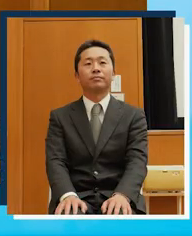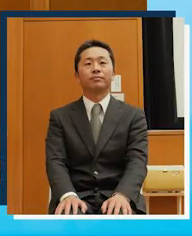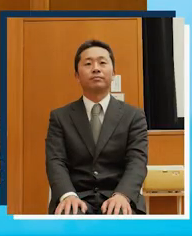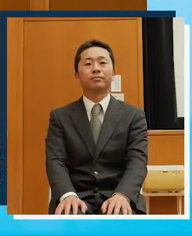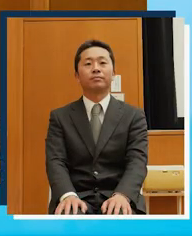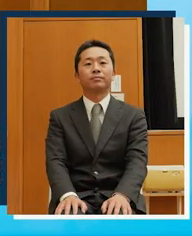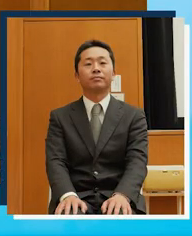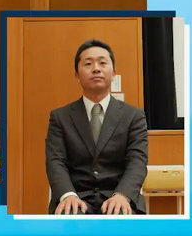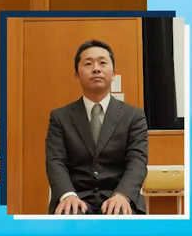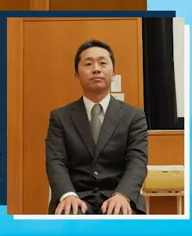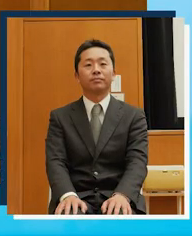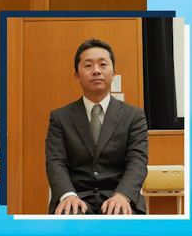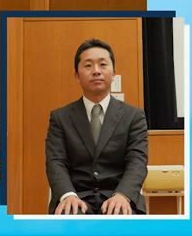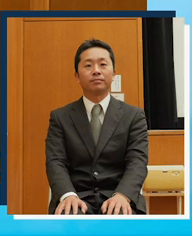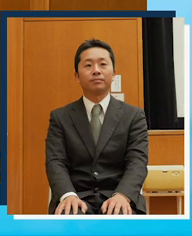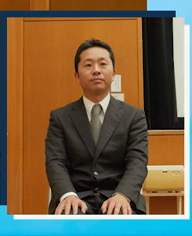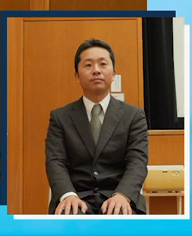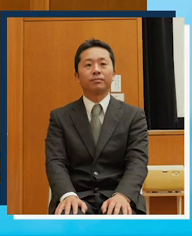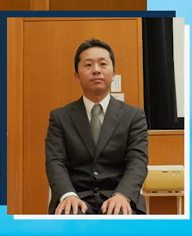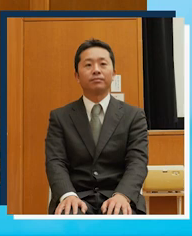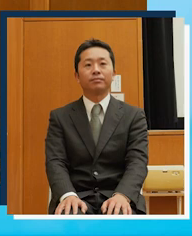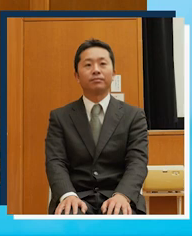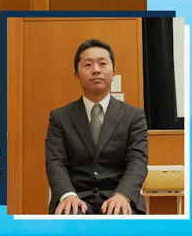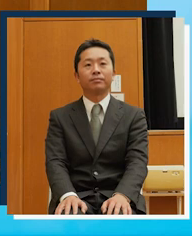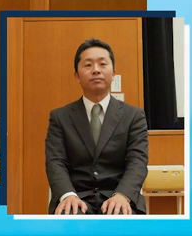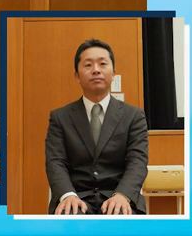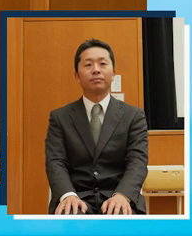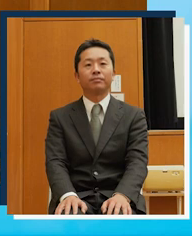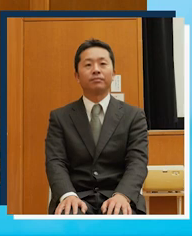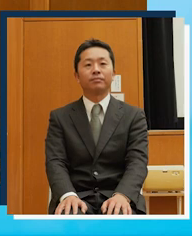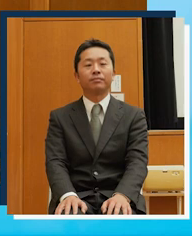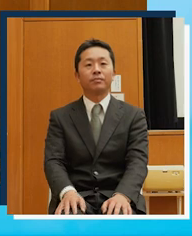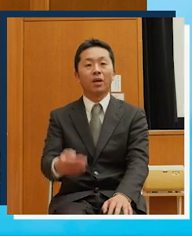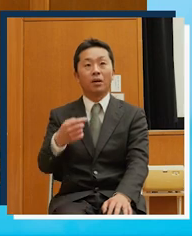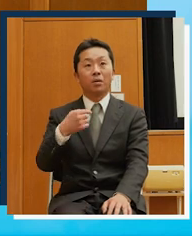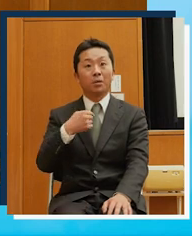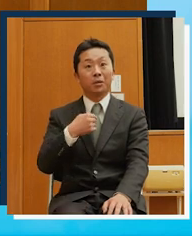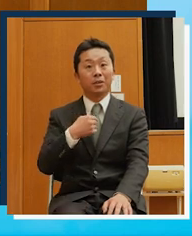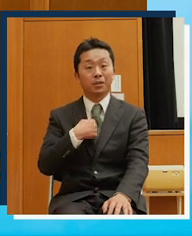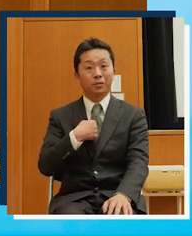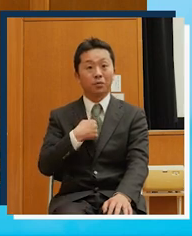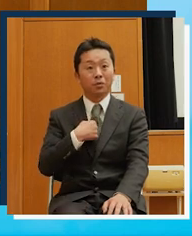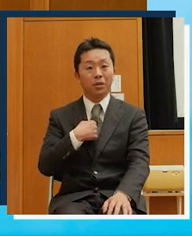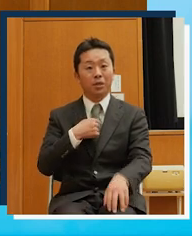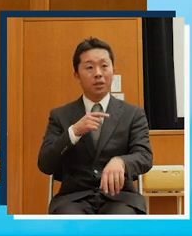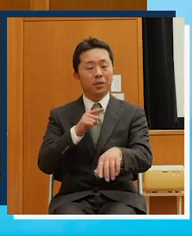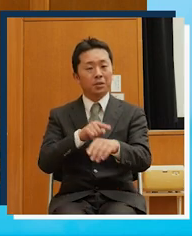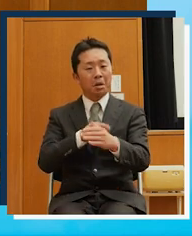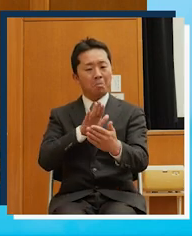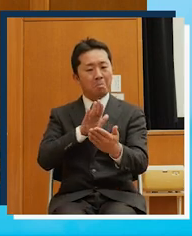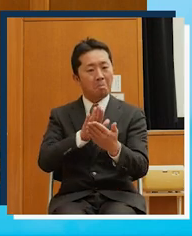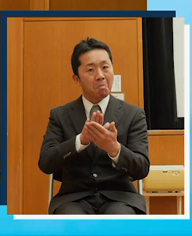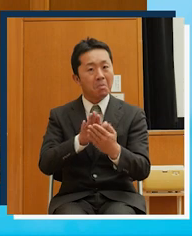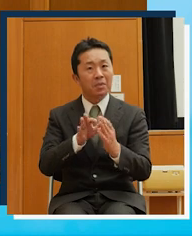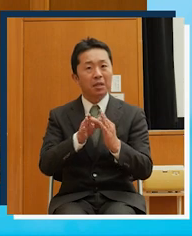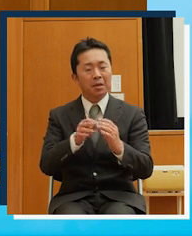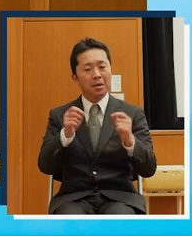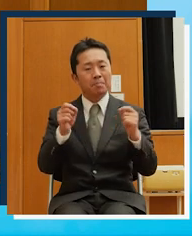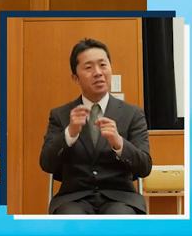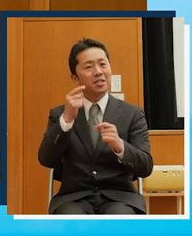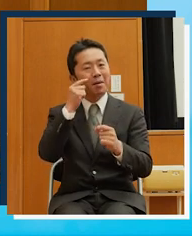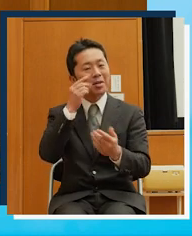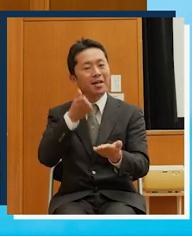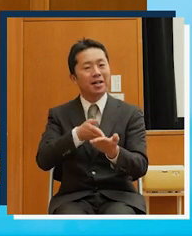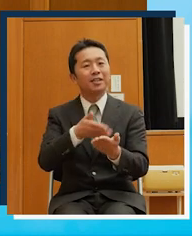オッケーですはいえっとそれではあえ私の方からあちょっと時間をしてますのでなるべく短めに